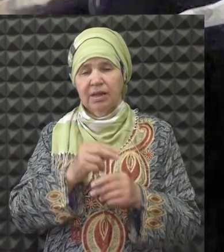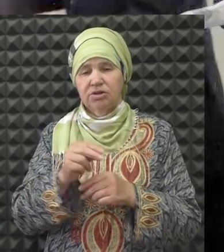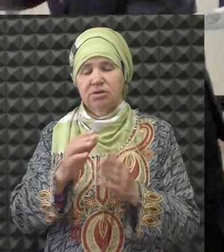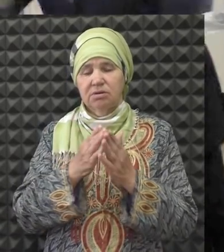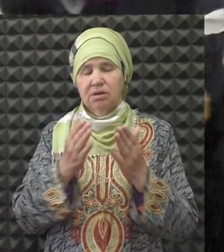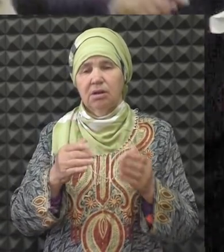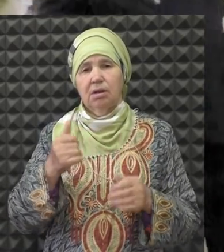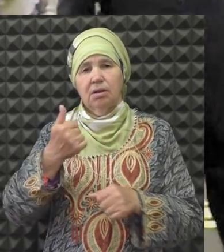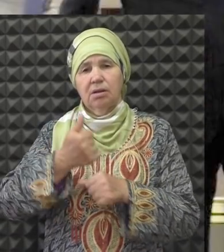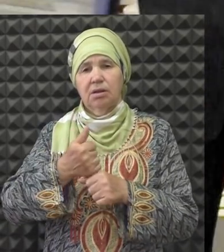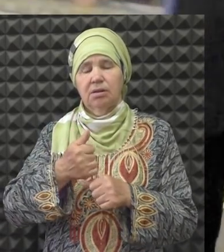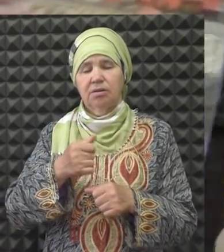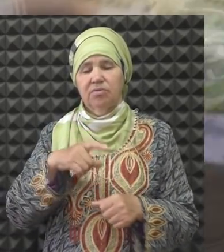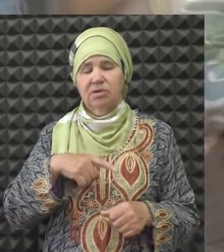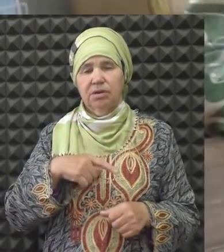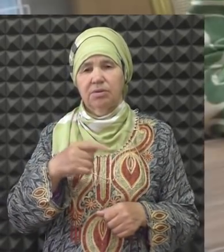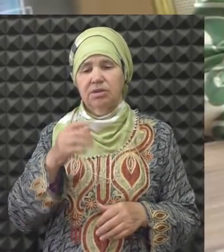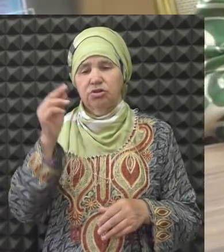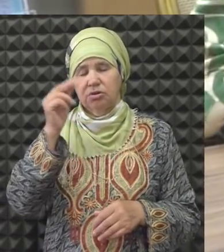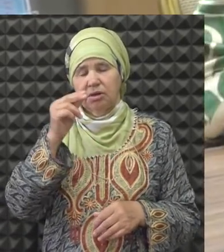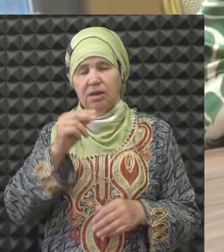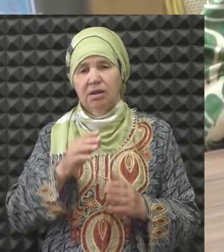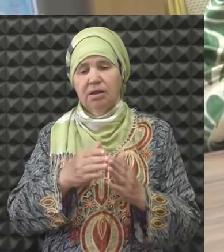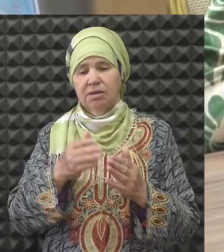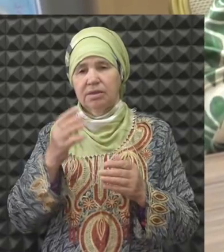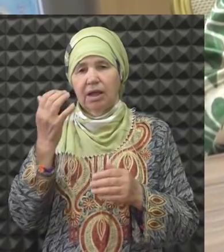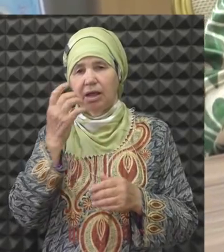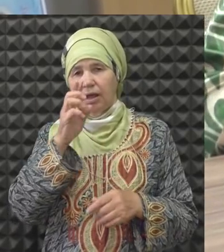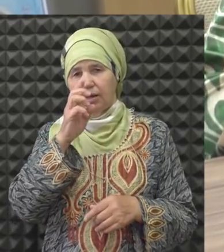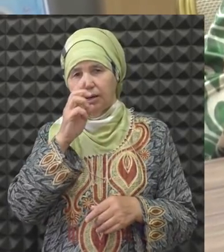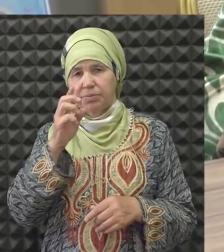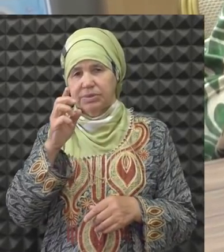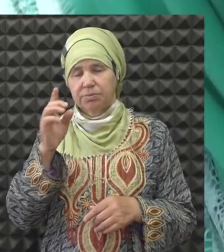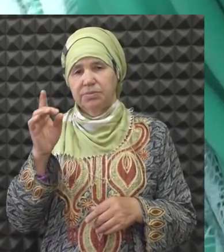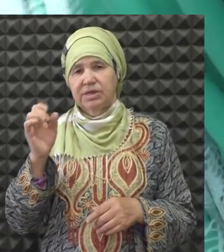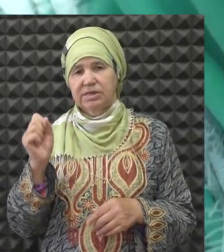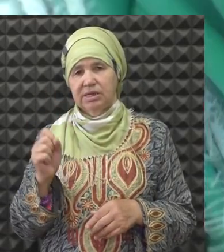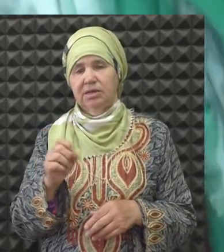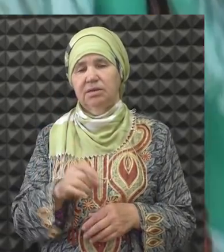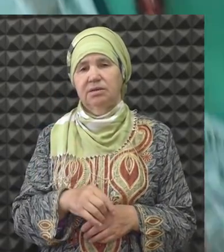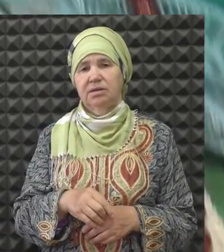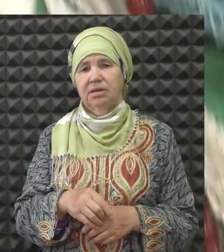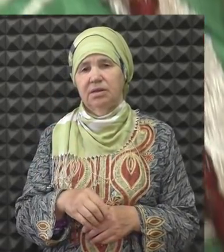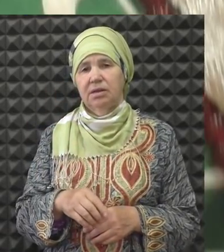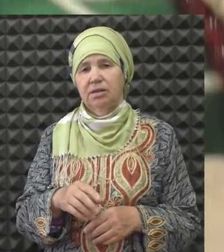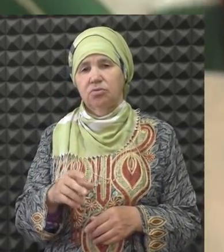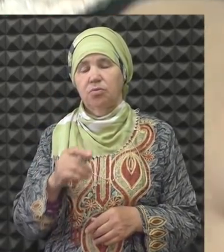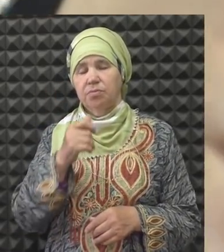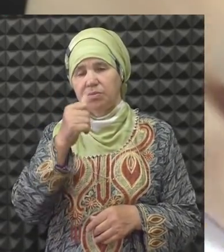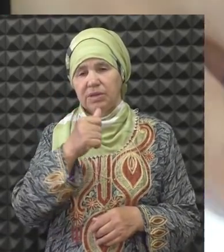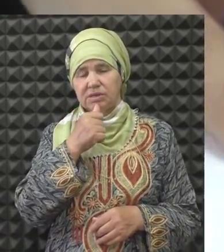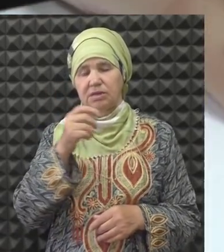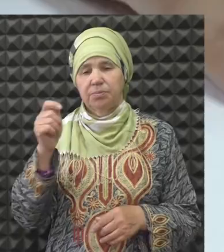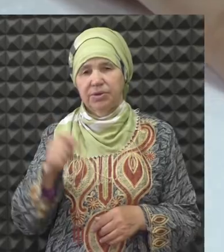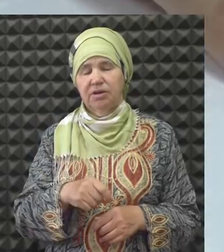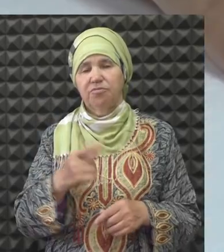незрячих чтец Корана стала призером. Именно в Казани Амина научилась чтению Корана на арабском. И на курсах фонда «Ердам» уже в четвертый раз. Но